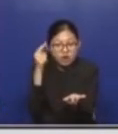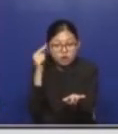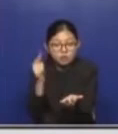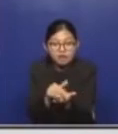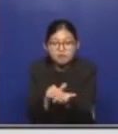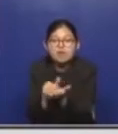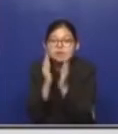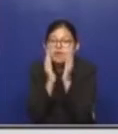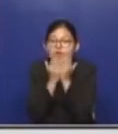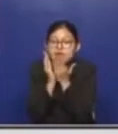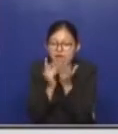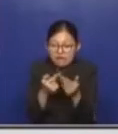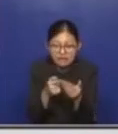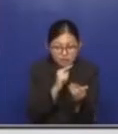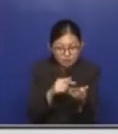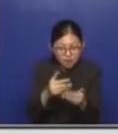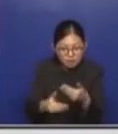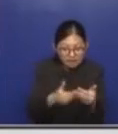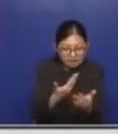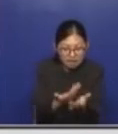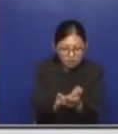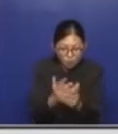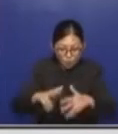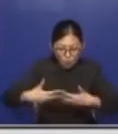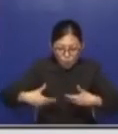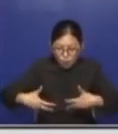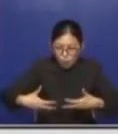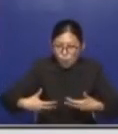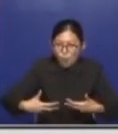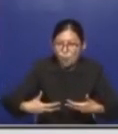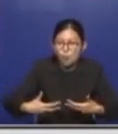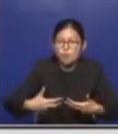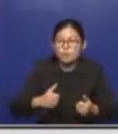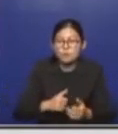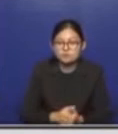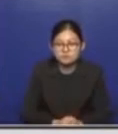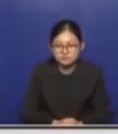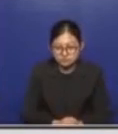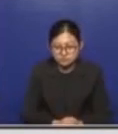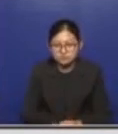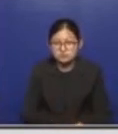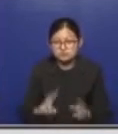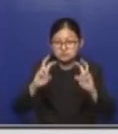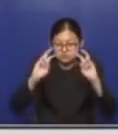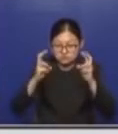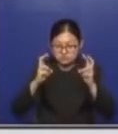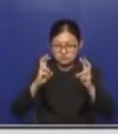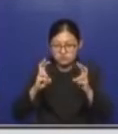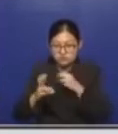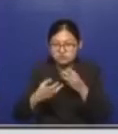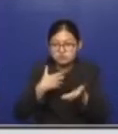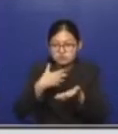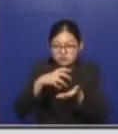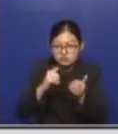เขาเอาไปขายได้เงินเยอะนะครับประเด็นที่ผมจะอภิปรายคือ